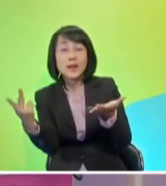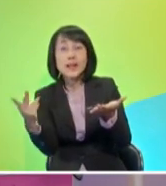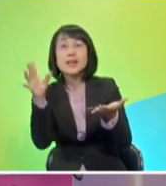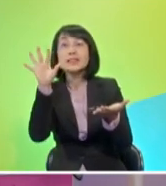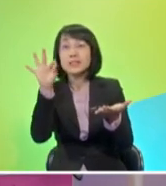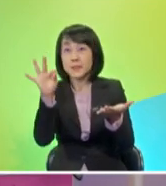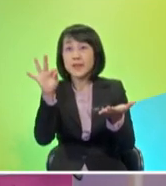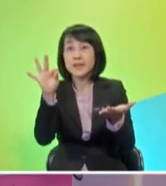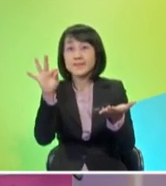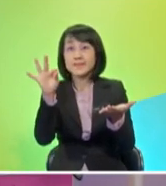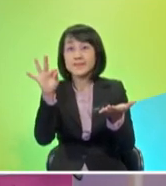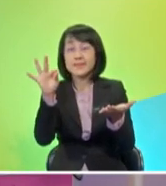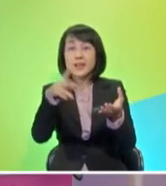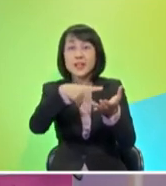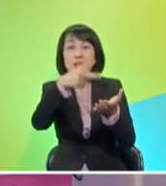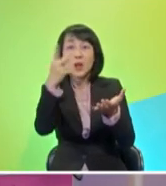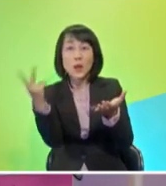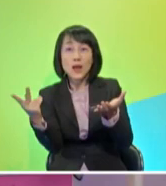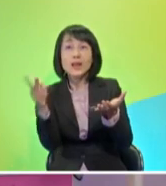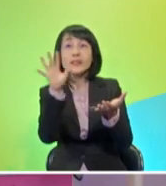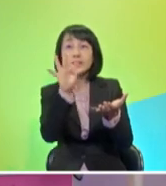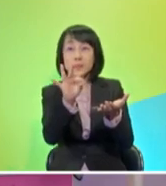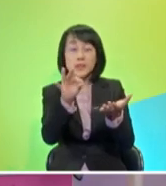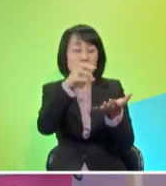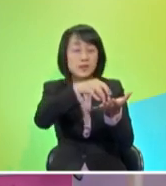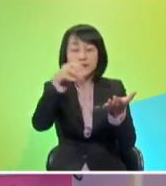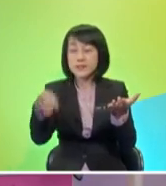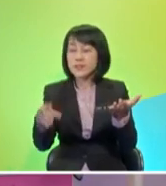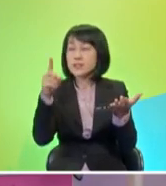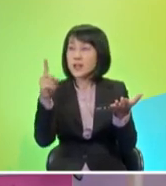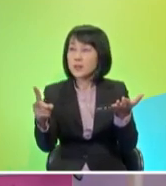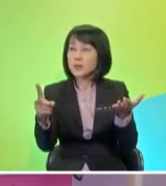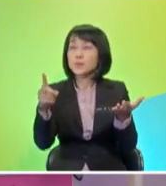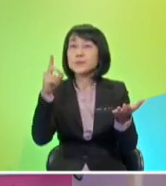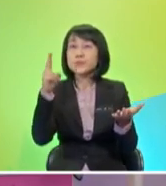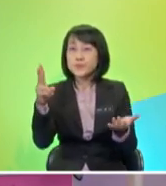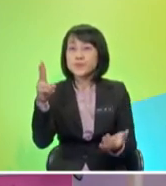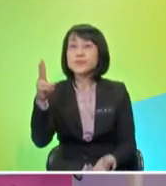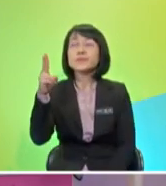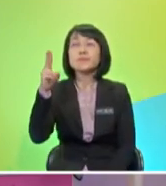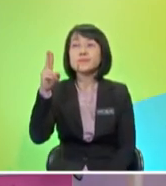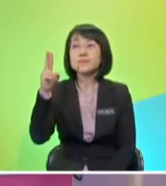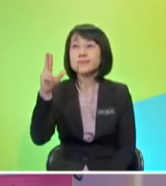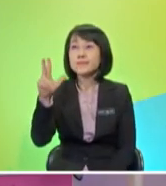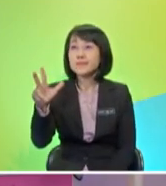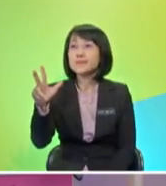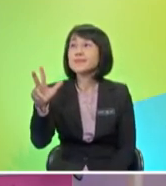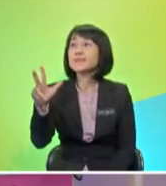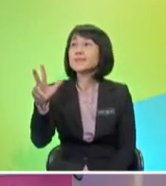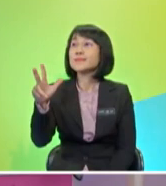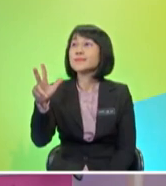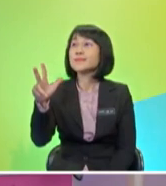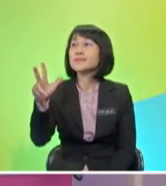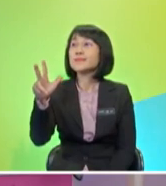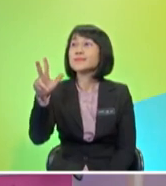9 pembilang ni. Okey, cikgu keluarkan. 1, 2. Jom kita kira sama-sama.